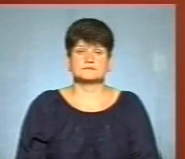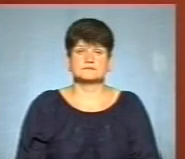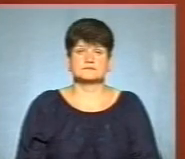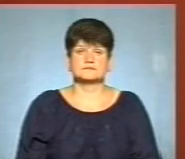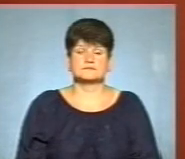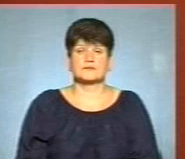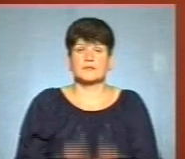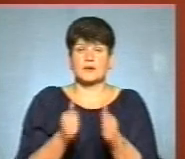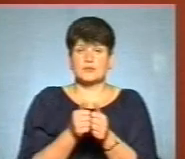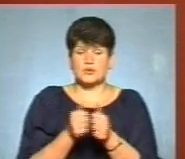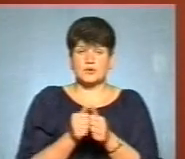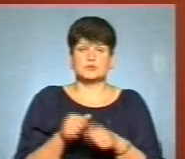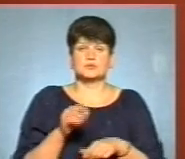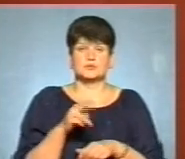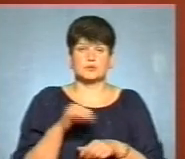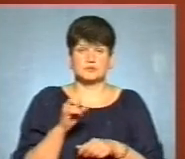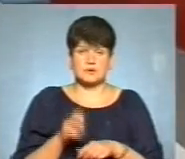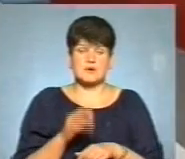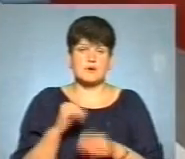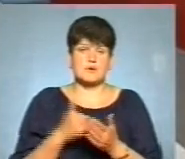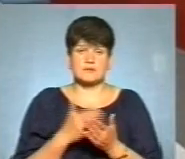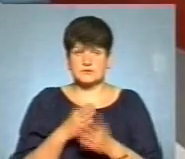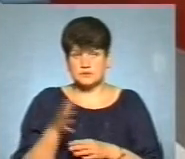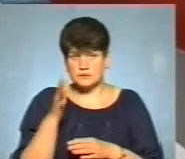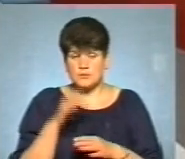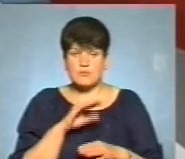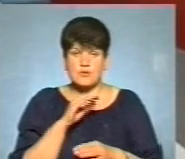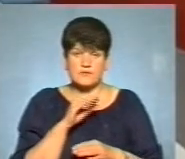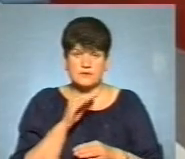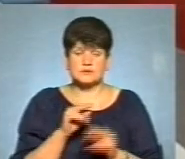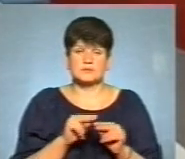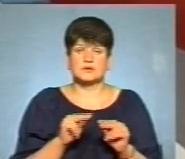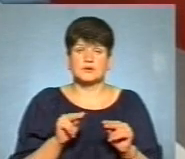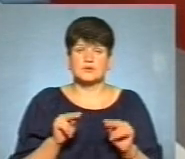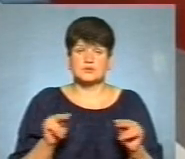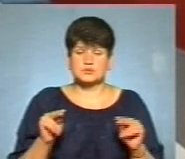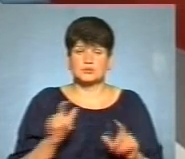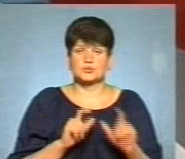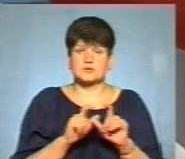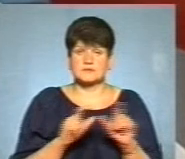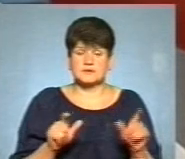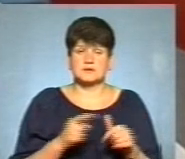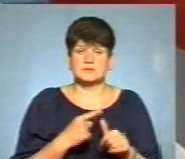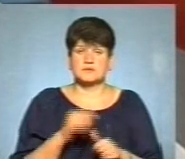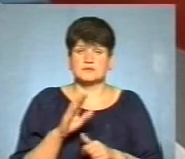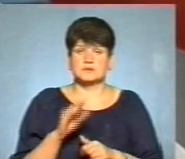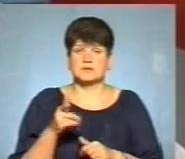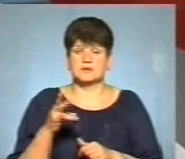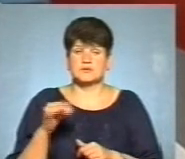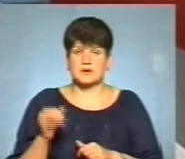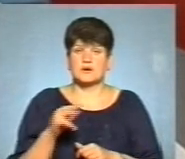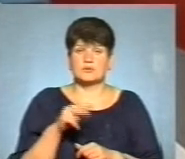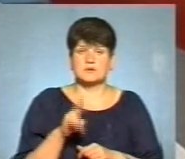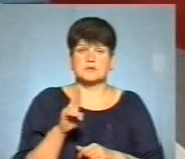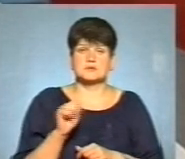І поряд зі мною доктор географічних наук, професор Тернопільського національного педагогічного університету імені Володимира Гнатюка Любомир Царик.